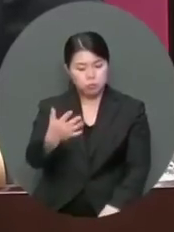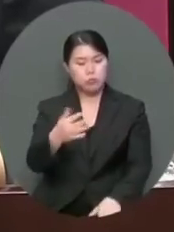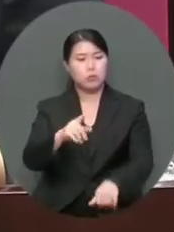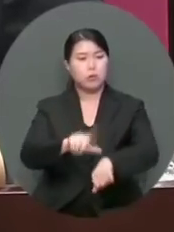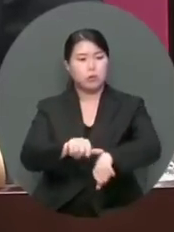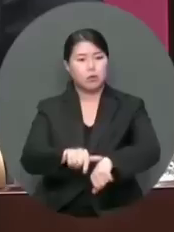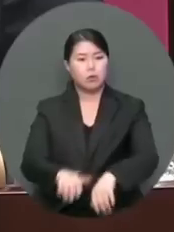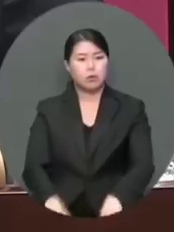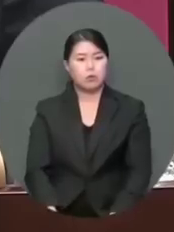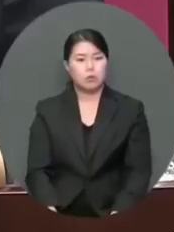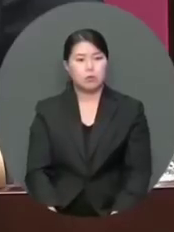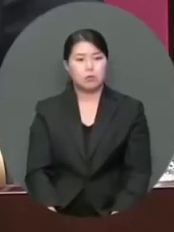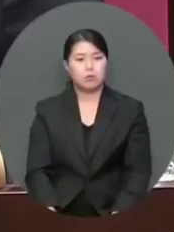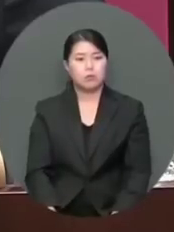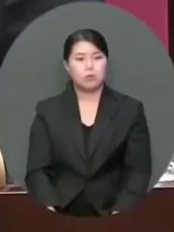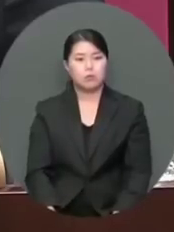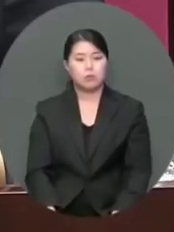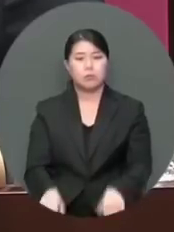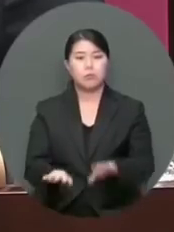지금 답변하라고 그러셨지 않습니까?